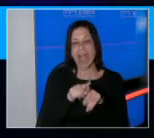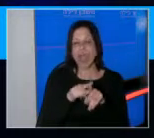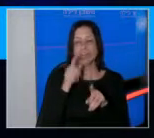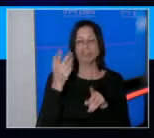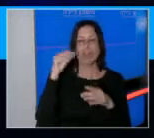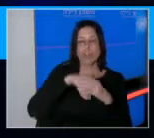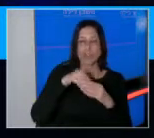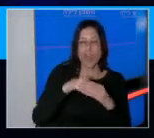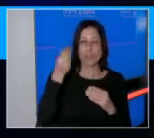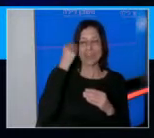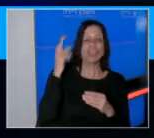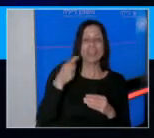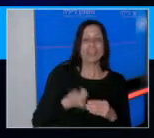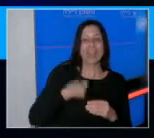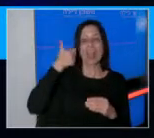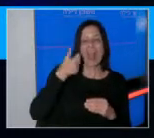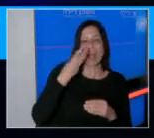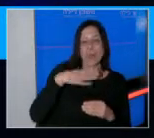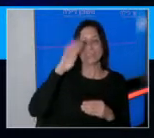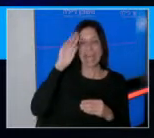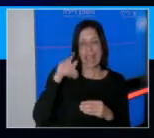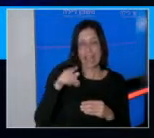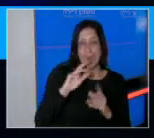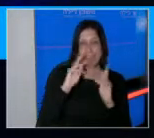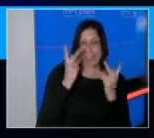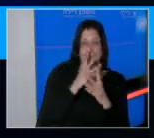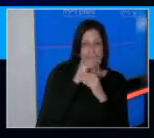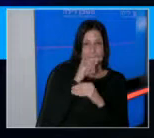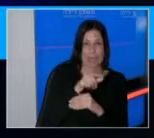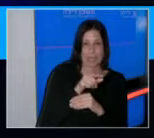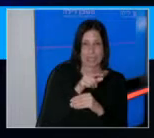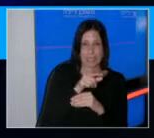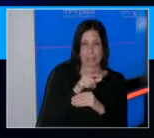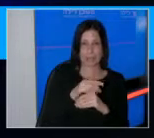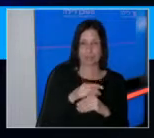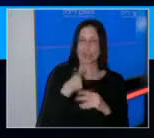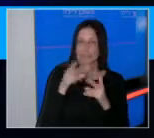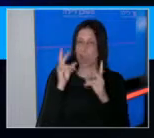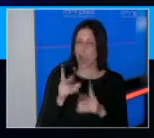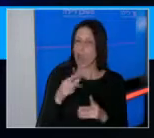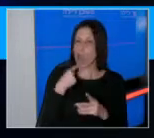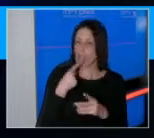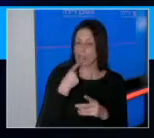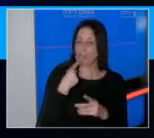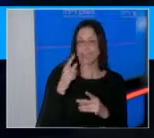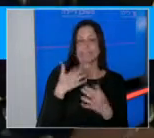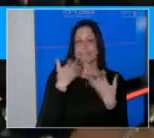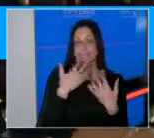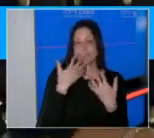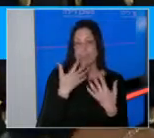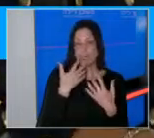ניהלה באוסטרליה. בקהילה בכלל מדברים על זה? אני יכולה להגיד לך שסיפורים בכלל